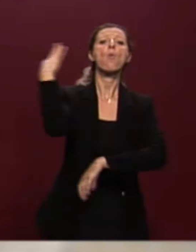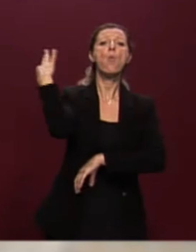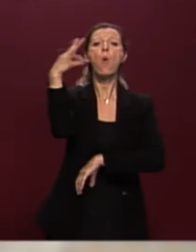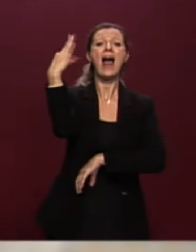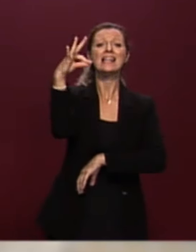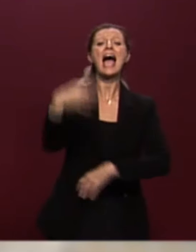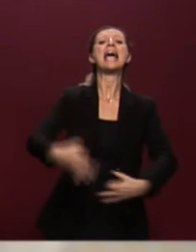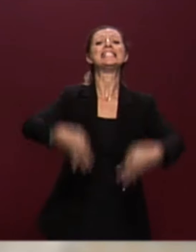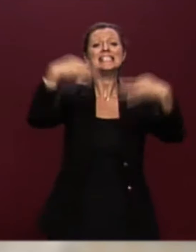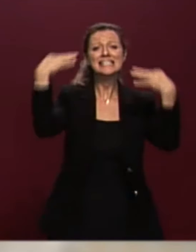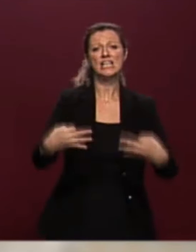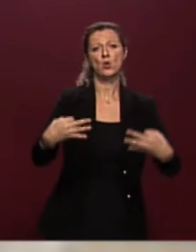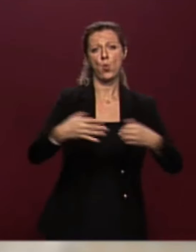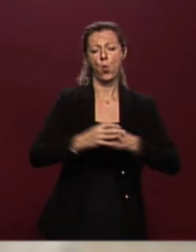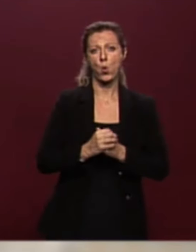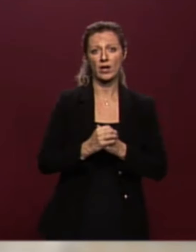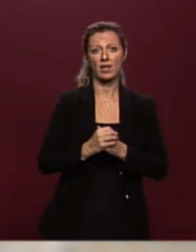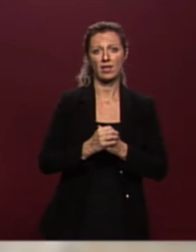sicuri